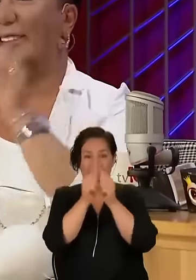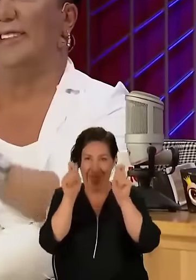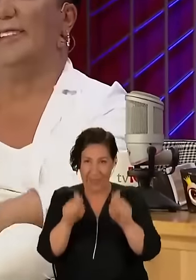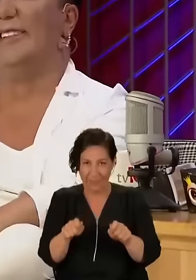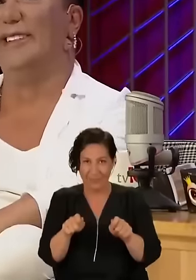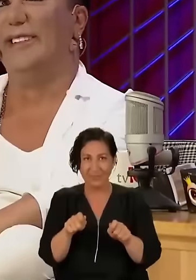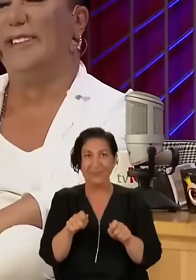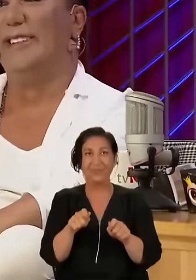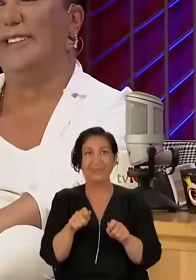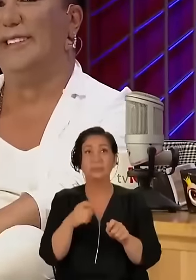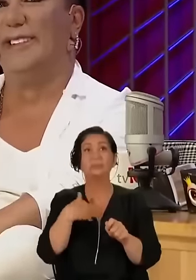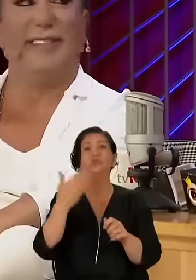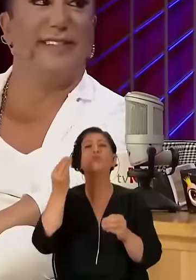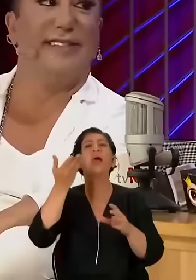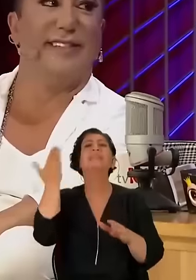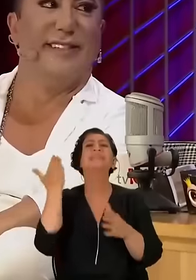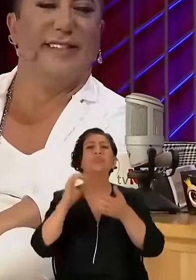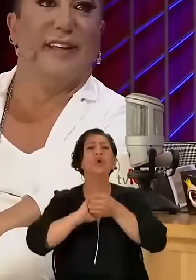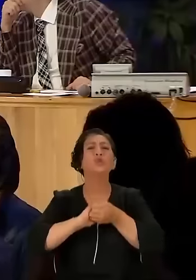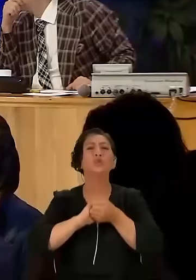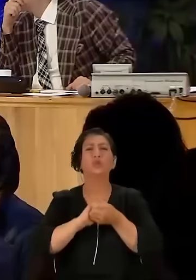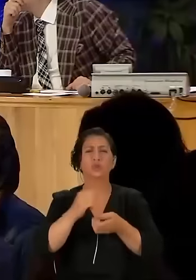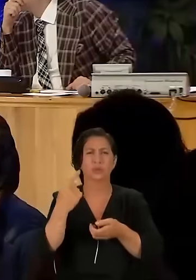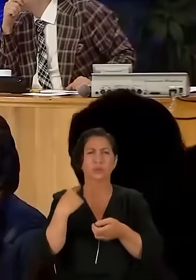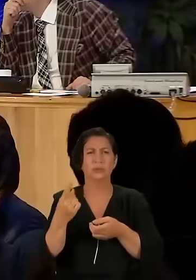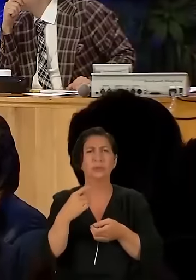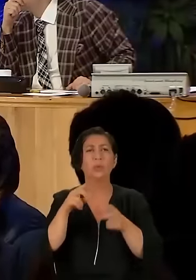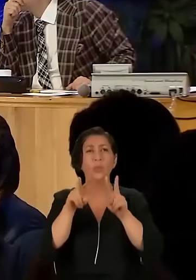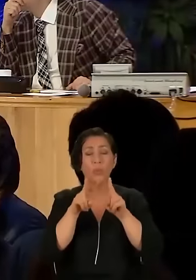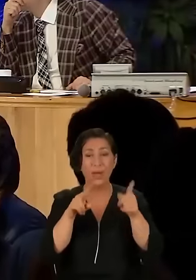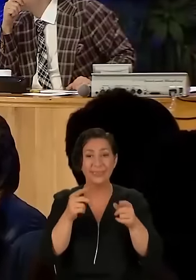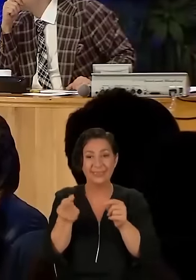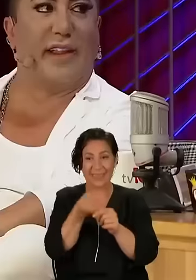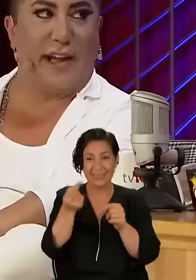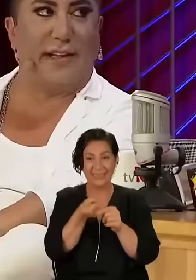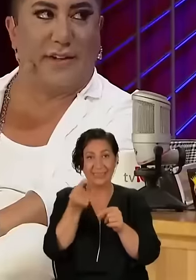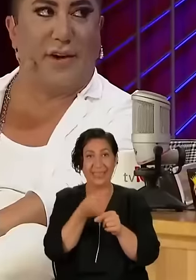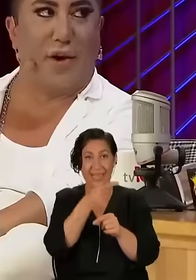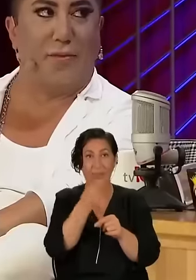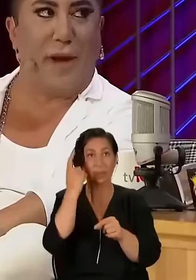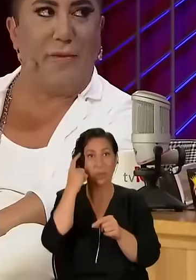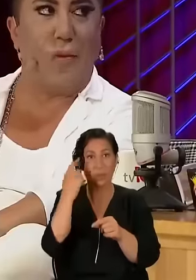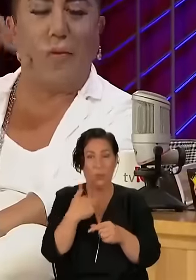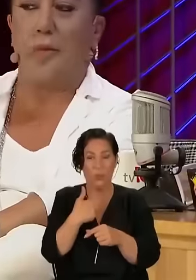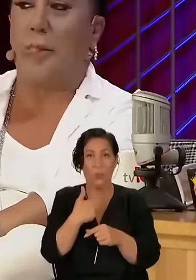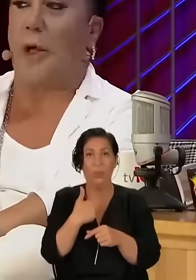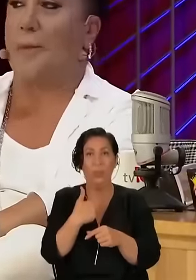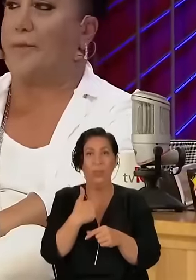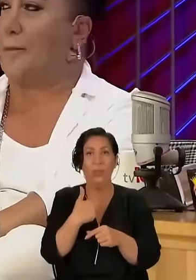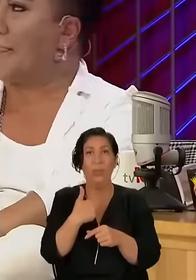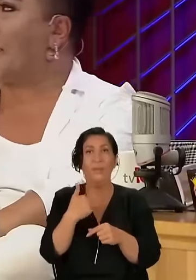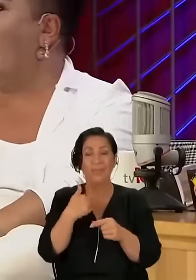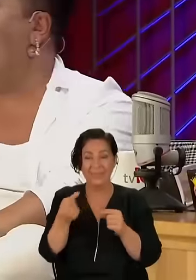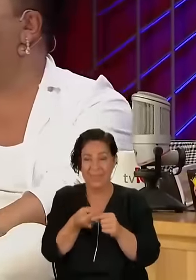yaptığınız şeye geldim. Biz çok eski dostuz. Hmm. Çok eski dostuz. Murat Terzi, kendisini tanıyorum ben. Hmm.